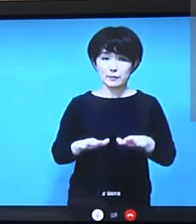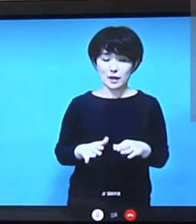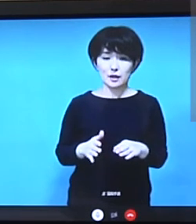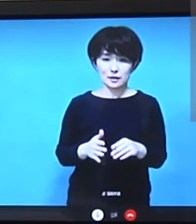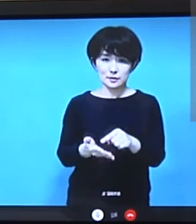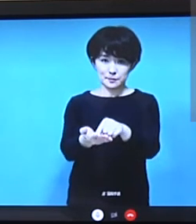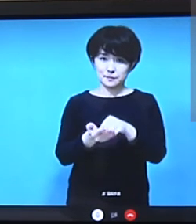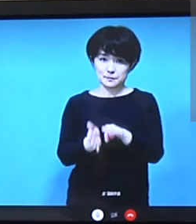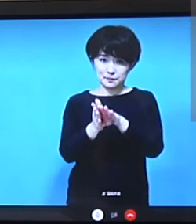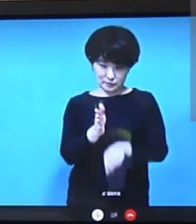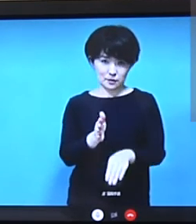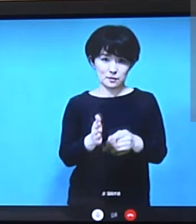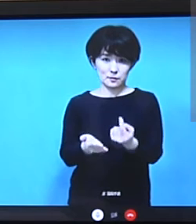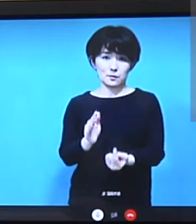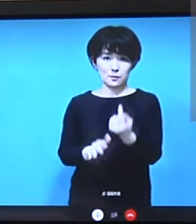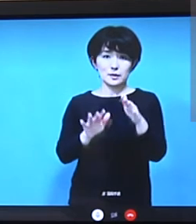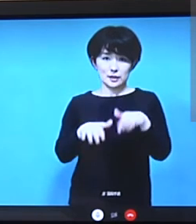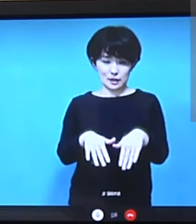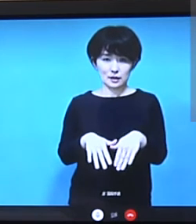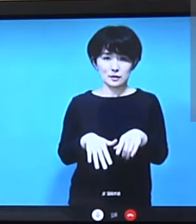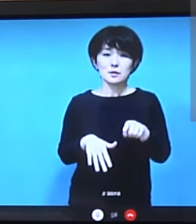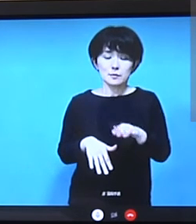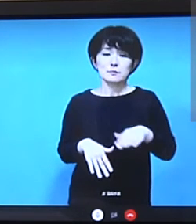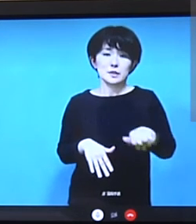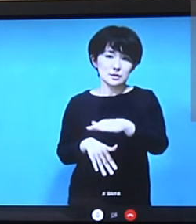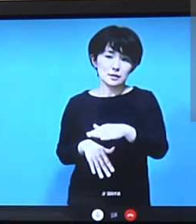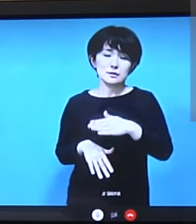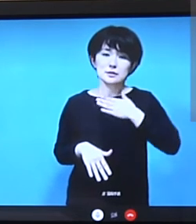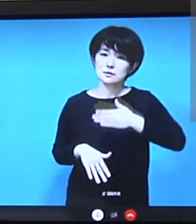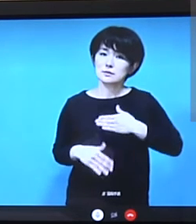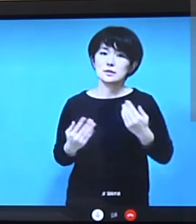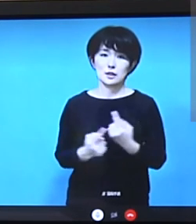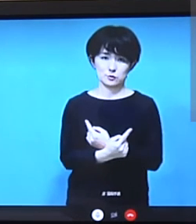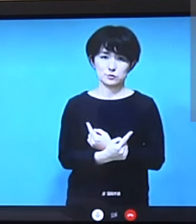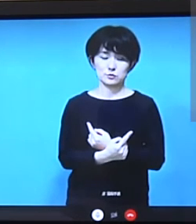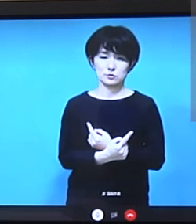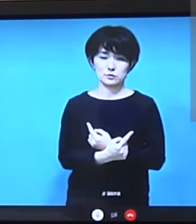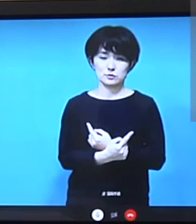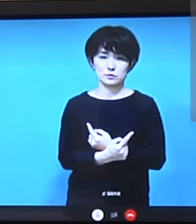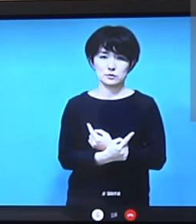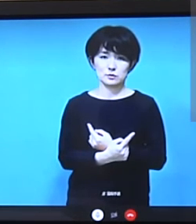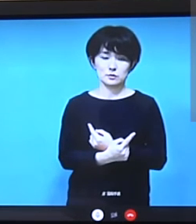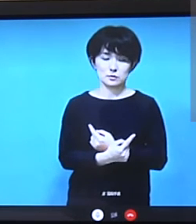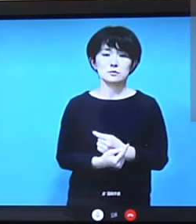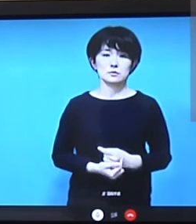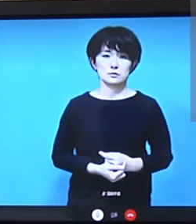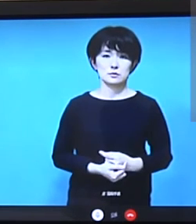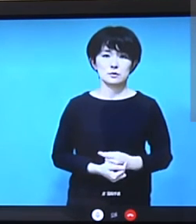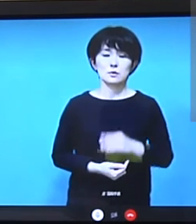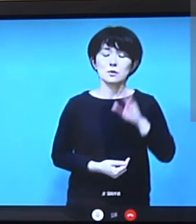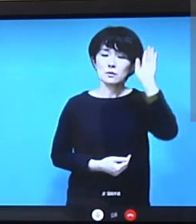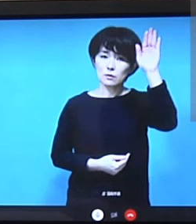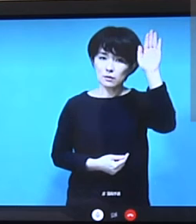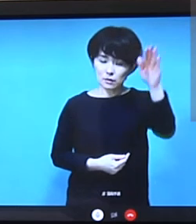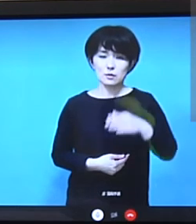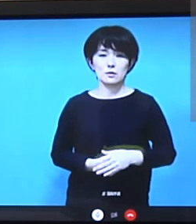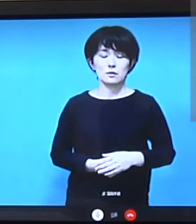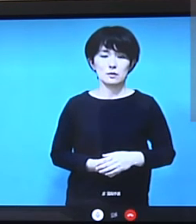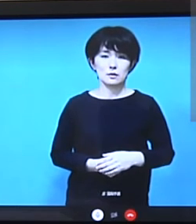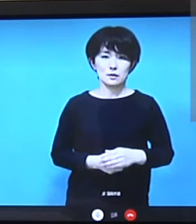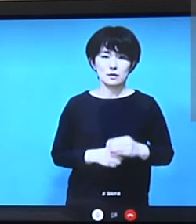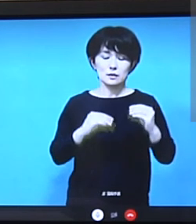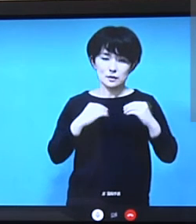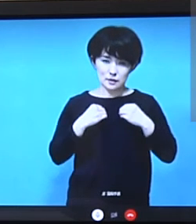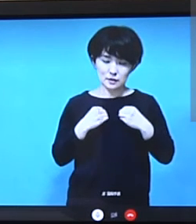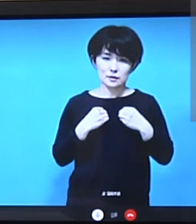た、ご承知になることだと思いますので、慎重に、かつ見逃しのないようにご判断をいただ